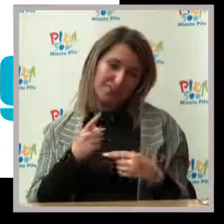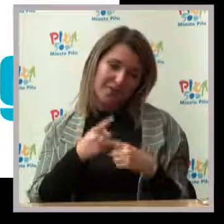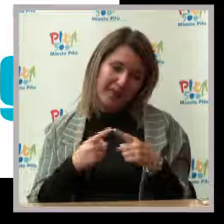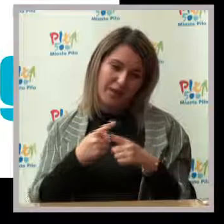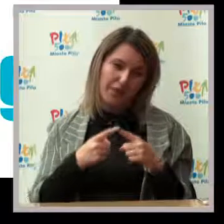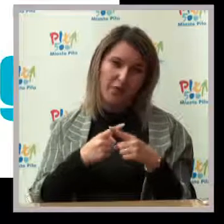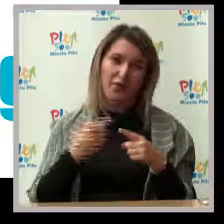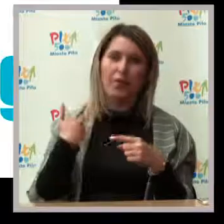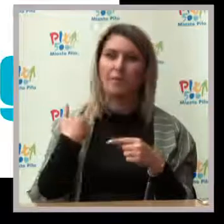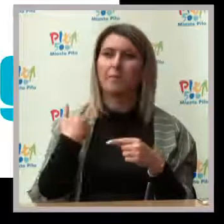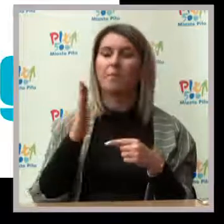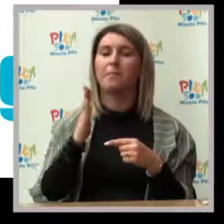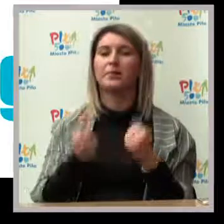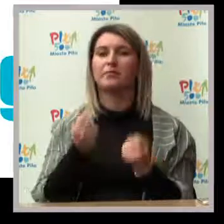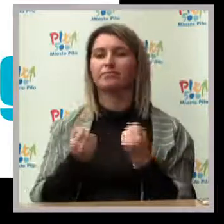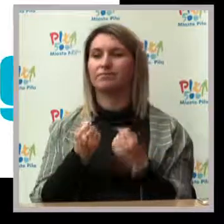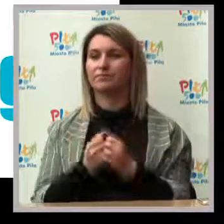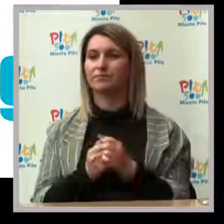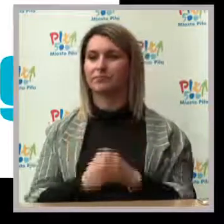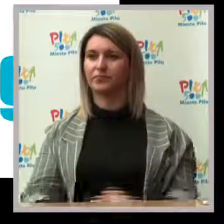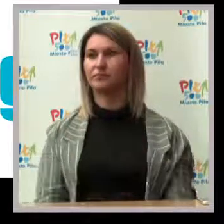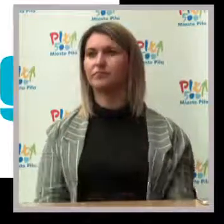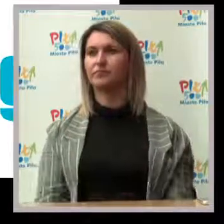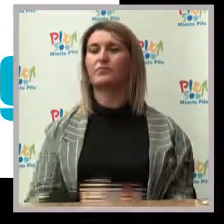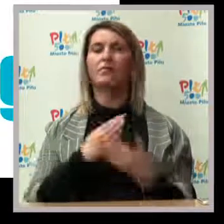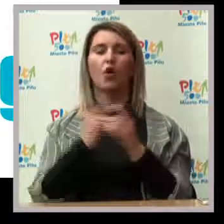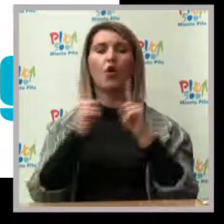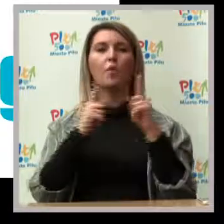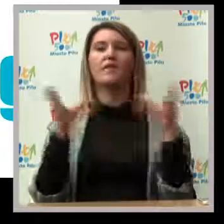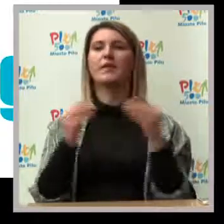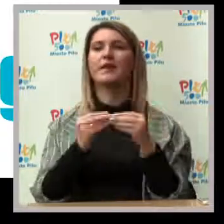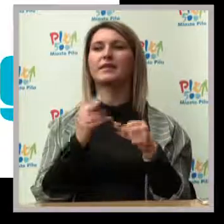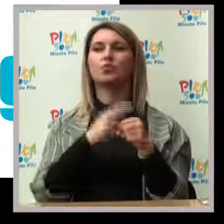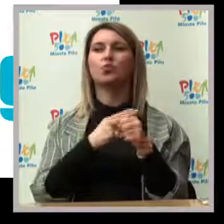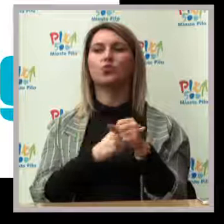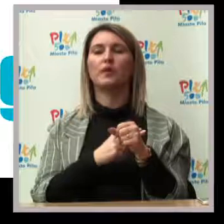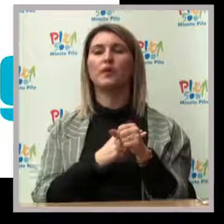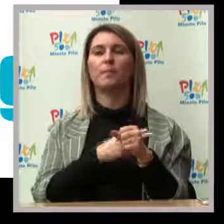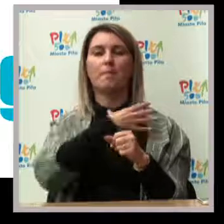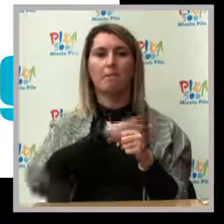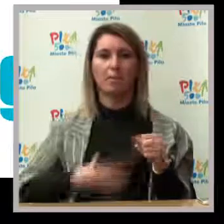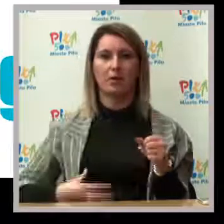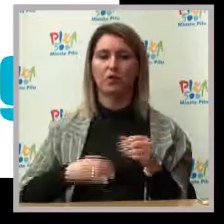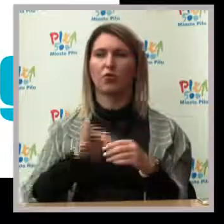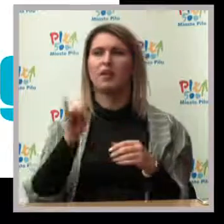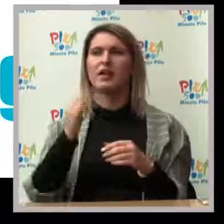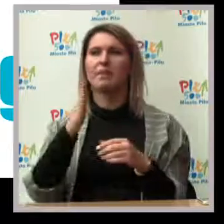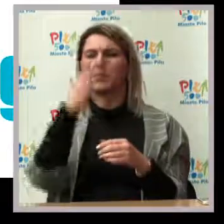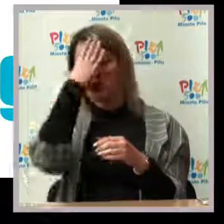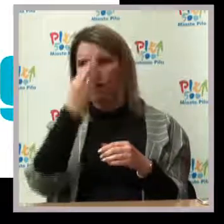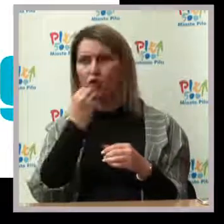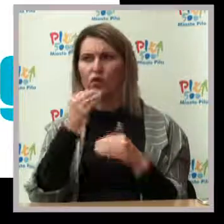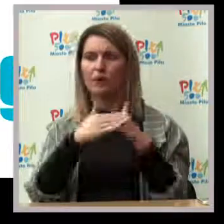Rozmawiamy w tej chwili właśnie z Urzędem Marszałkowskim na temat tego, jaki będzie zakres przebudowy Wojska Polskiego.